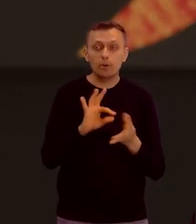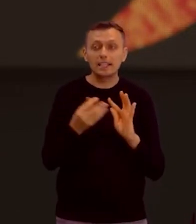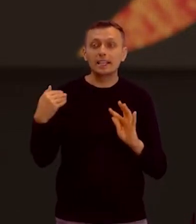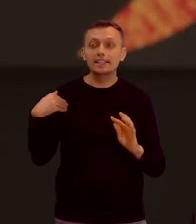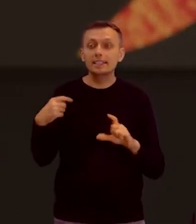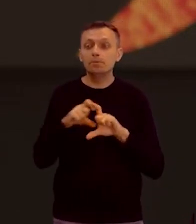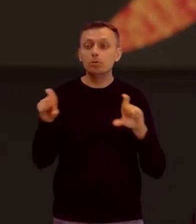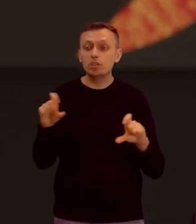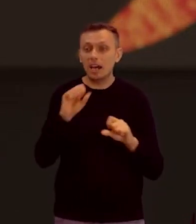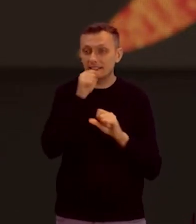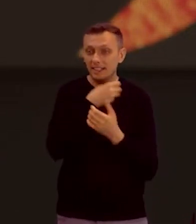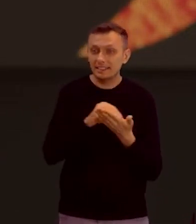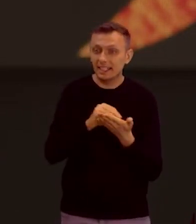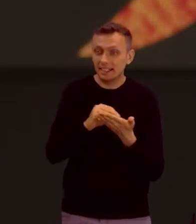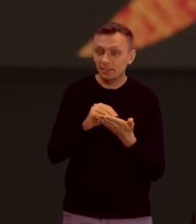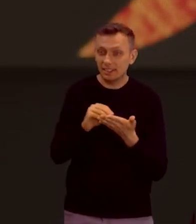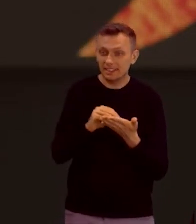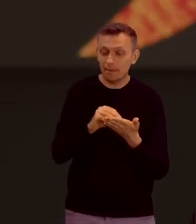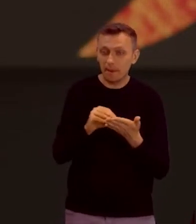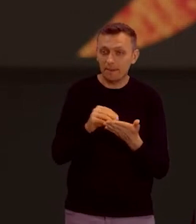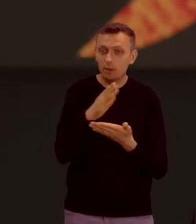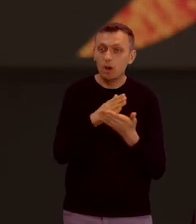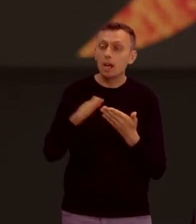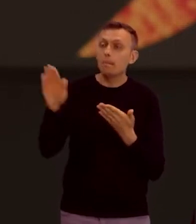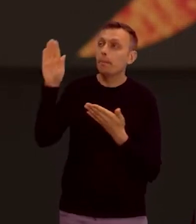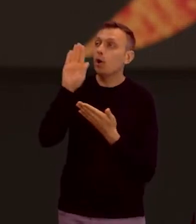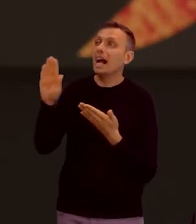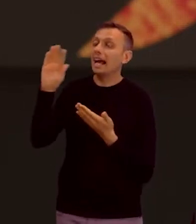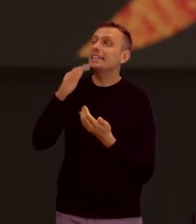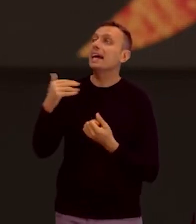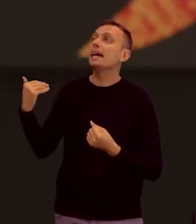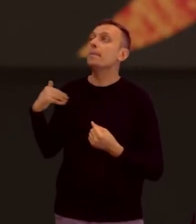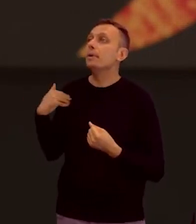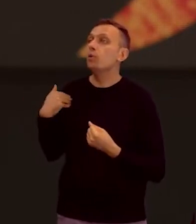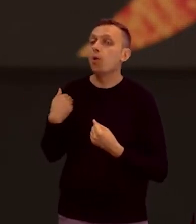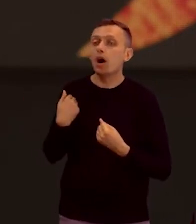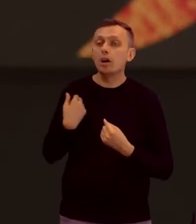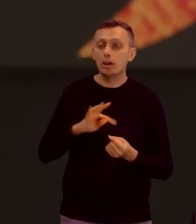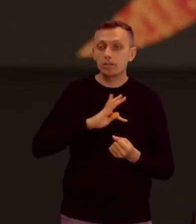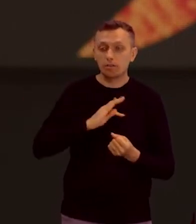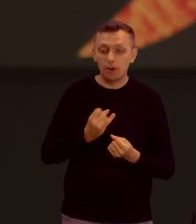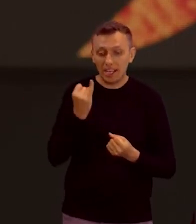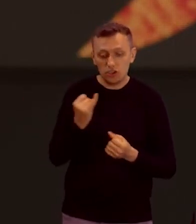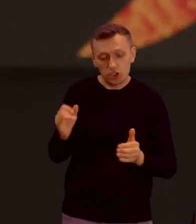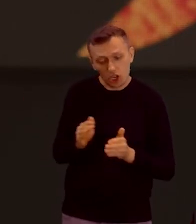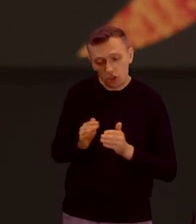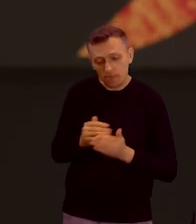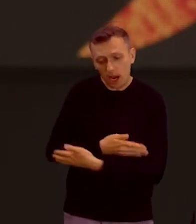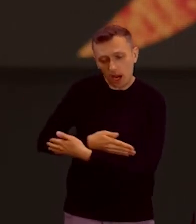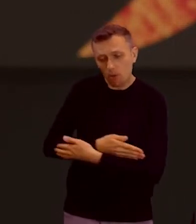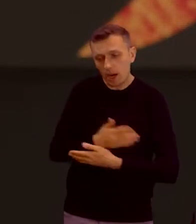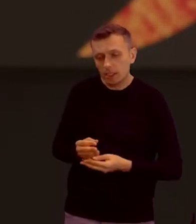ze swoich małych dzieci bóstwom, to w tym samym czasie lud Boży,